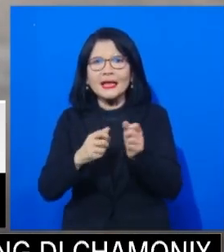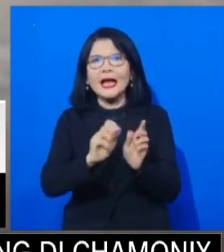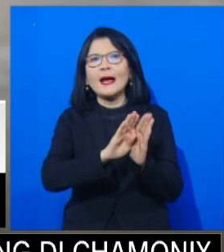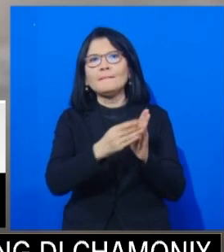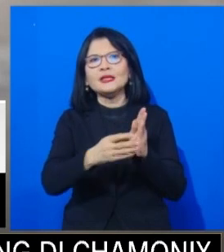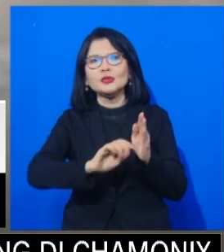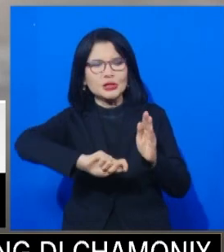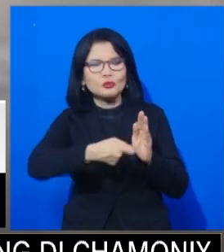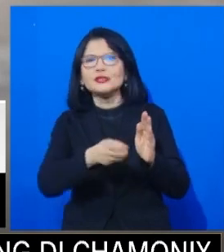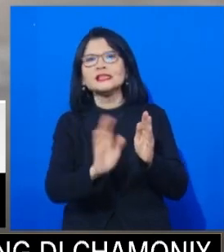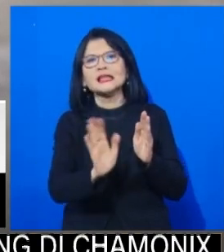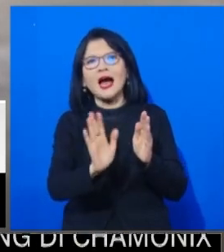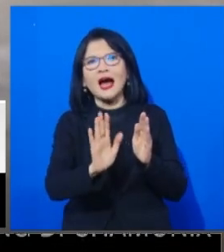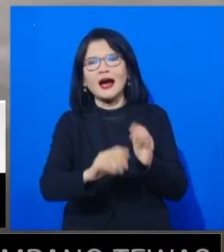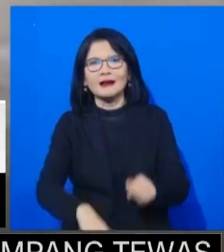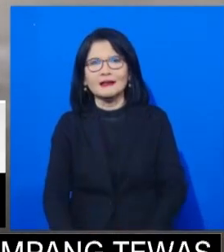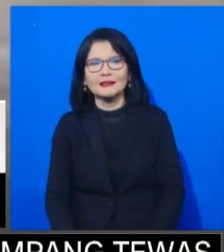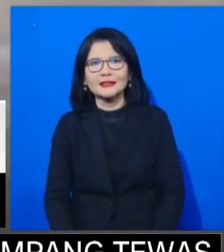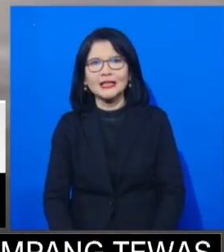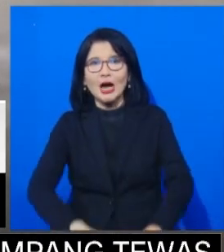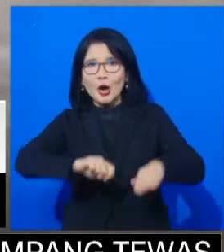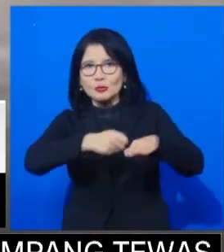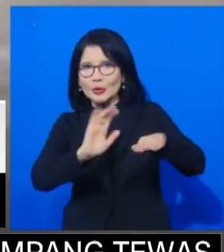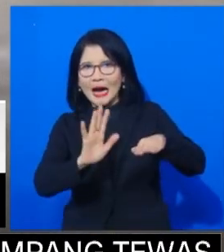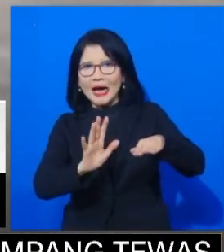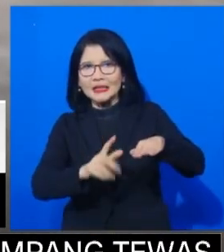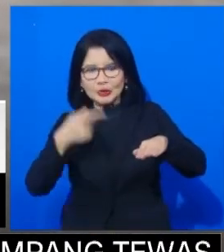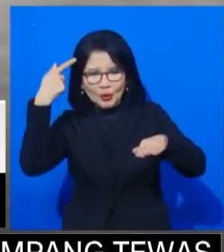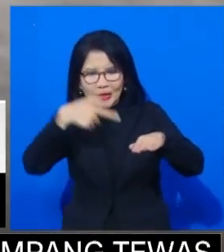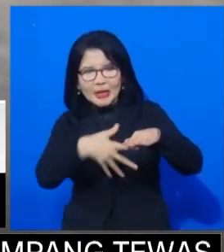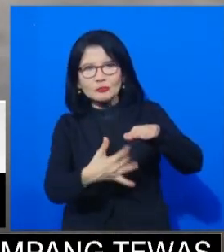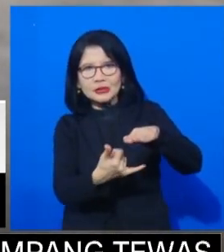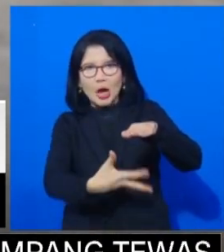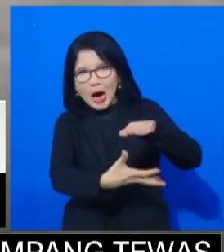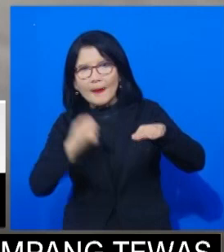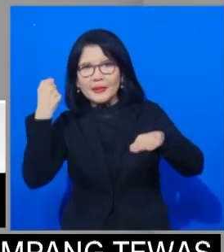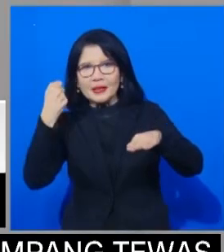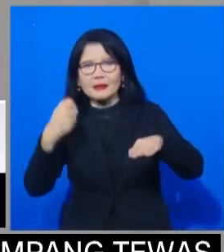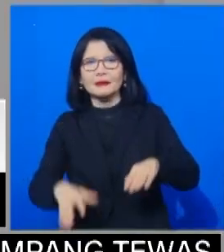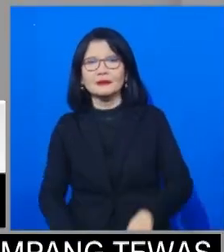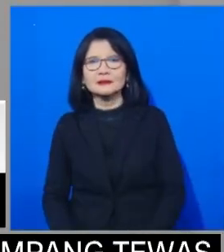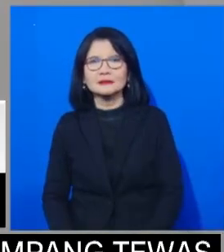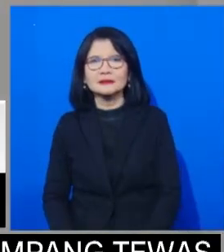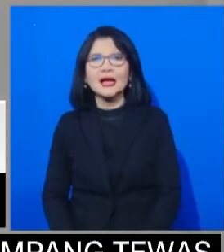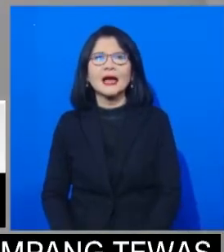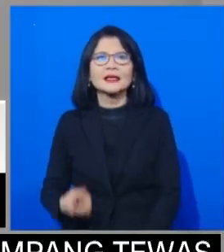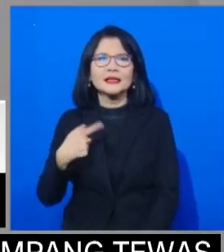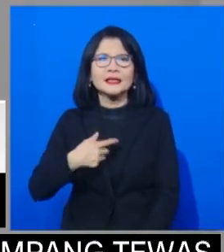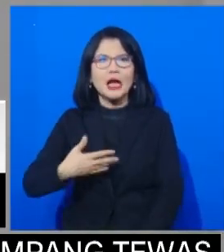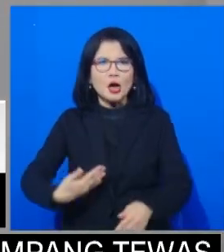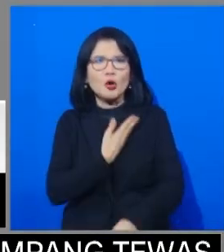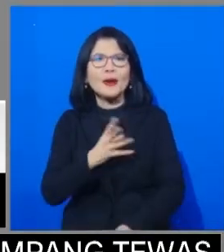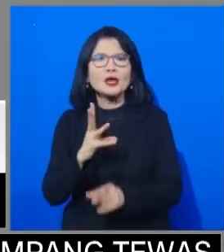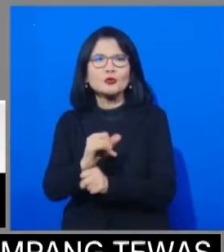korban dalam kondisi tidak terkunci pelaku mengasah ponsel dan meninggalkan lokasi atas peristiwa ini korban mengalami